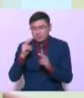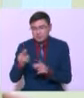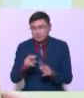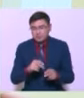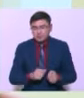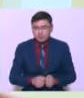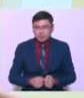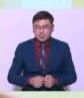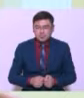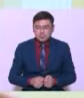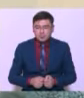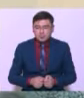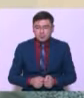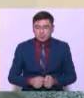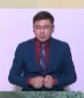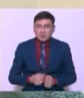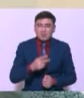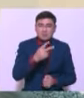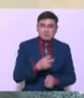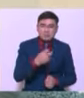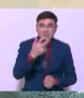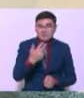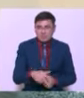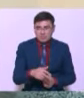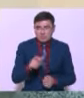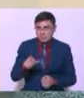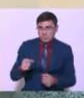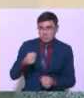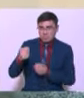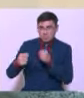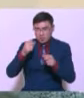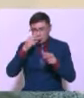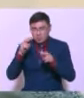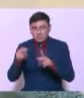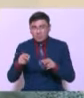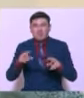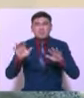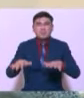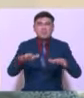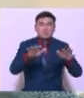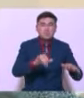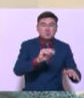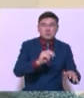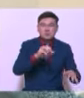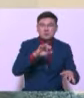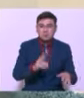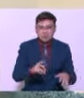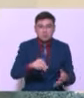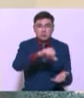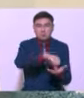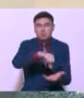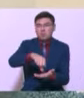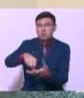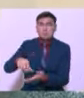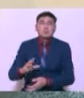голосованию, чтобы не было препятствий. 230 наблюдателей сидели по всем участкам нашей области. В